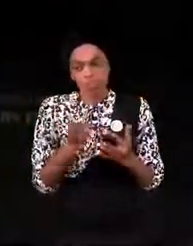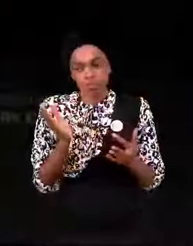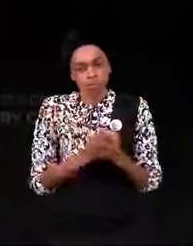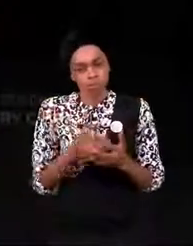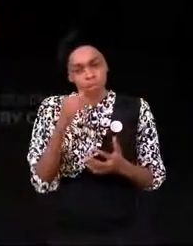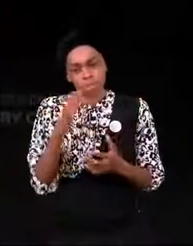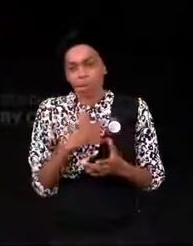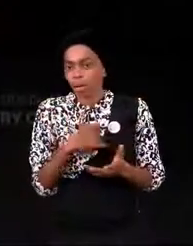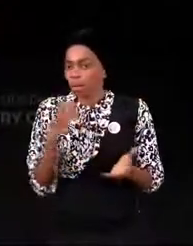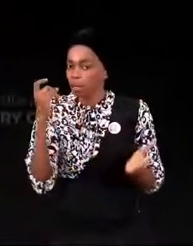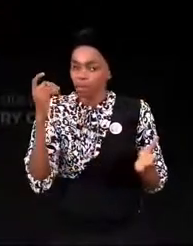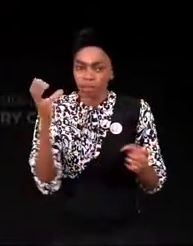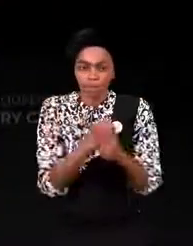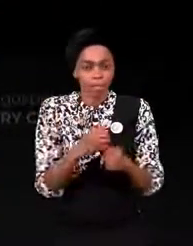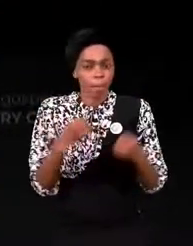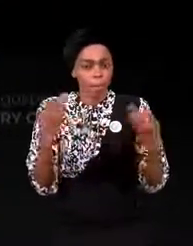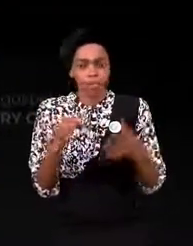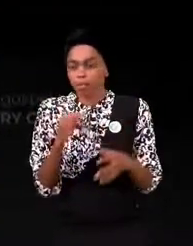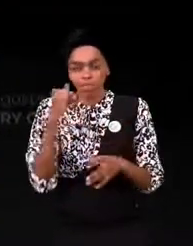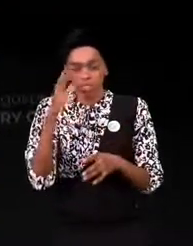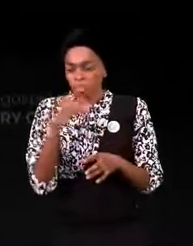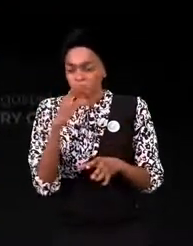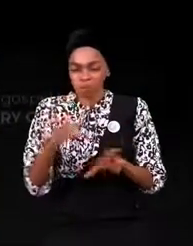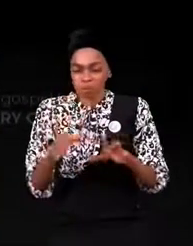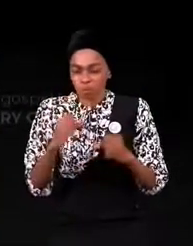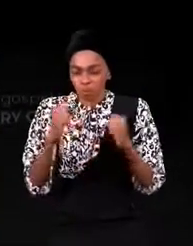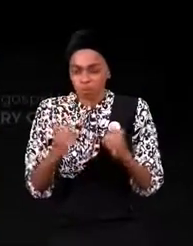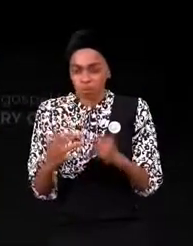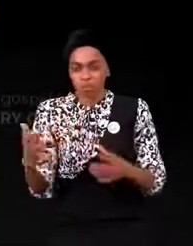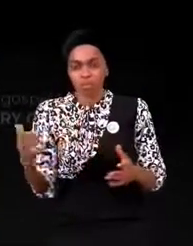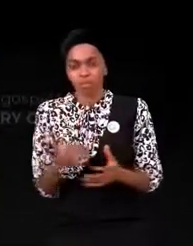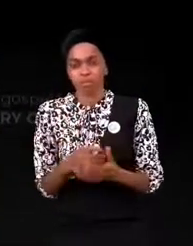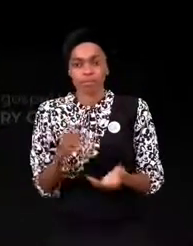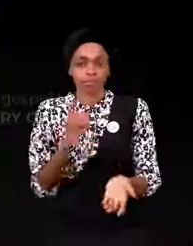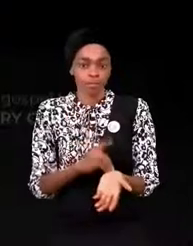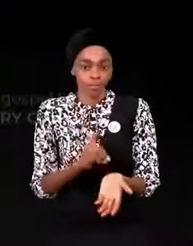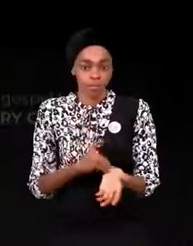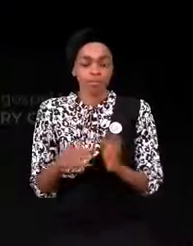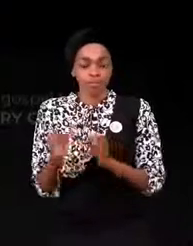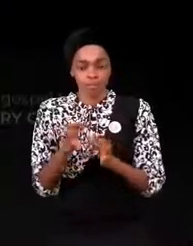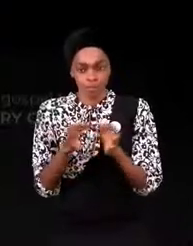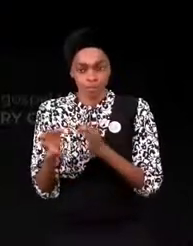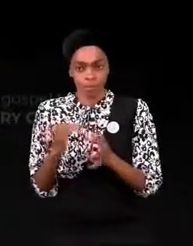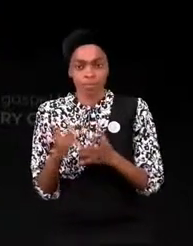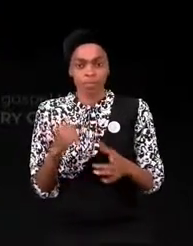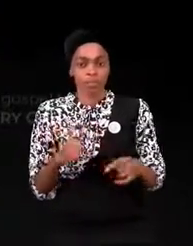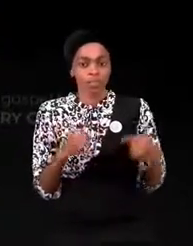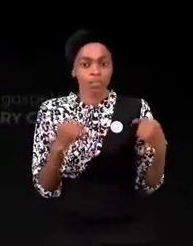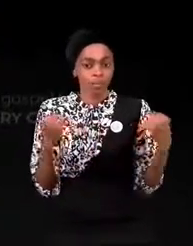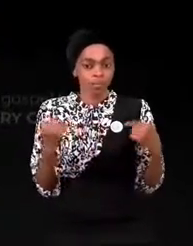pas faire quelque chose de lourd, de travaux difficiles. Le cas de la femme qui avait le trou dans le cœur,